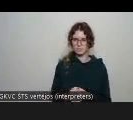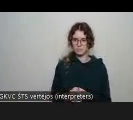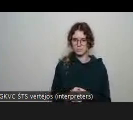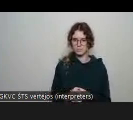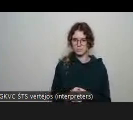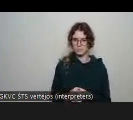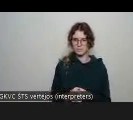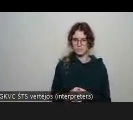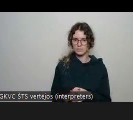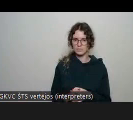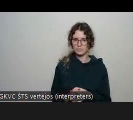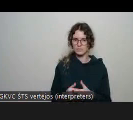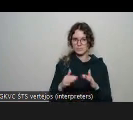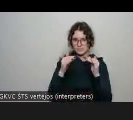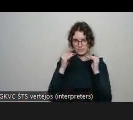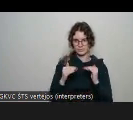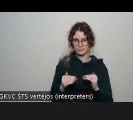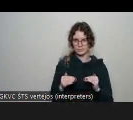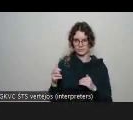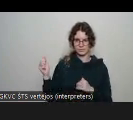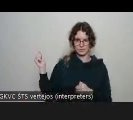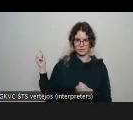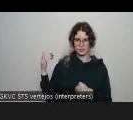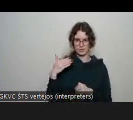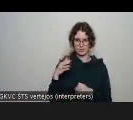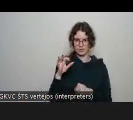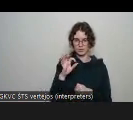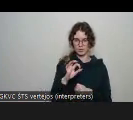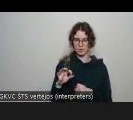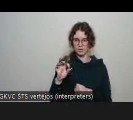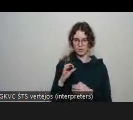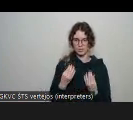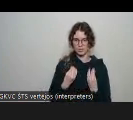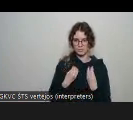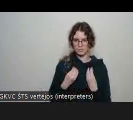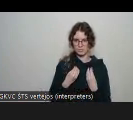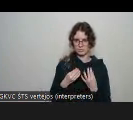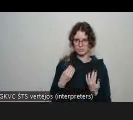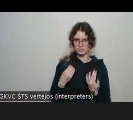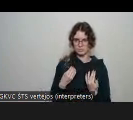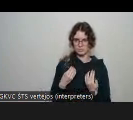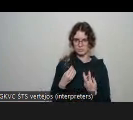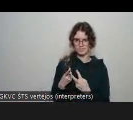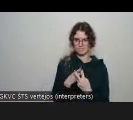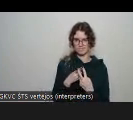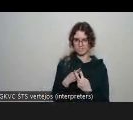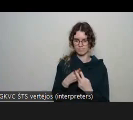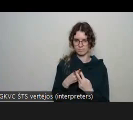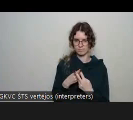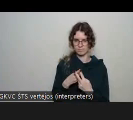Neperkime prie kitos skaidrės, tai yra tarp dalykinių temų naudojimas.